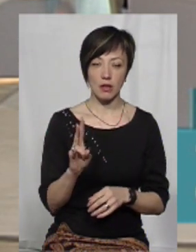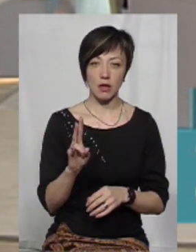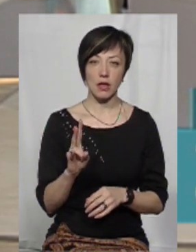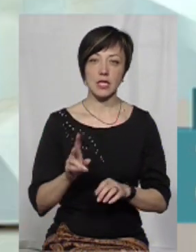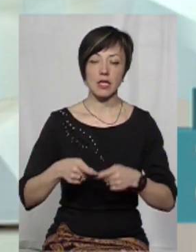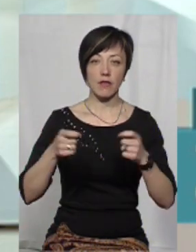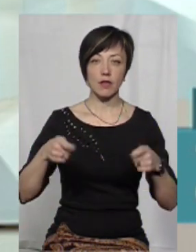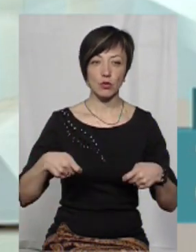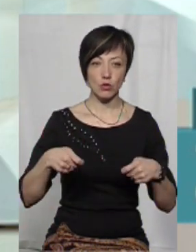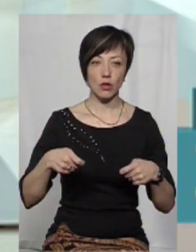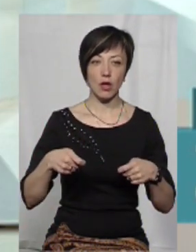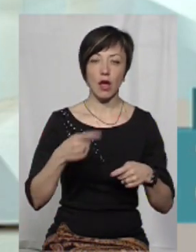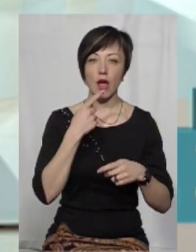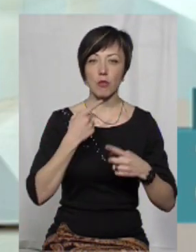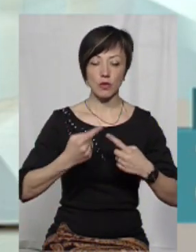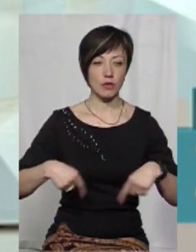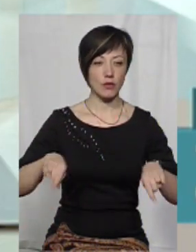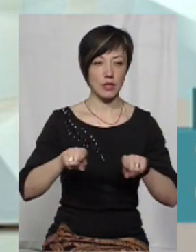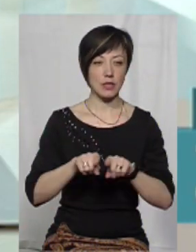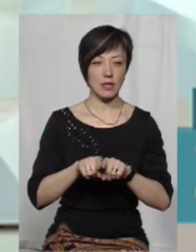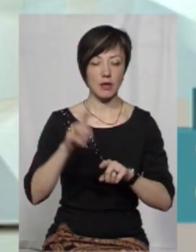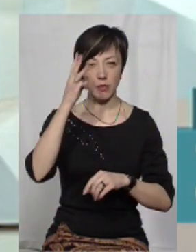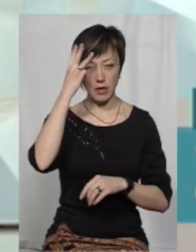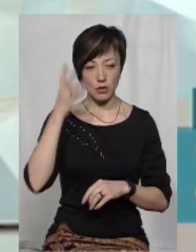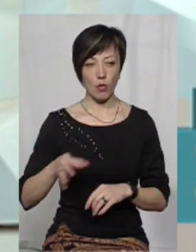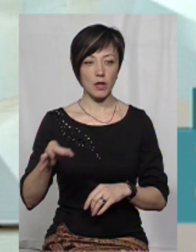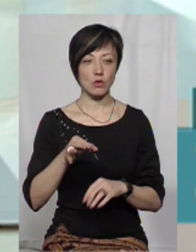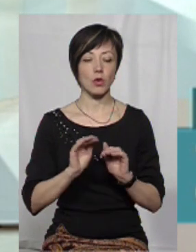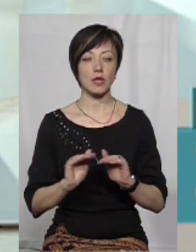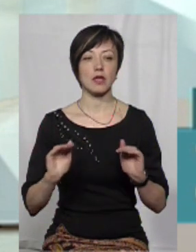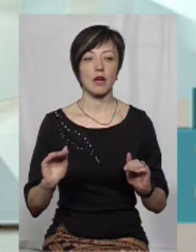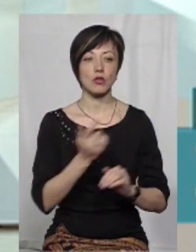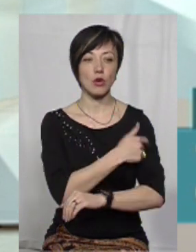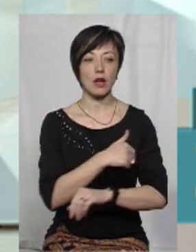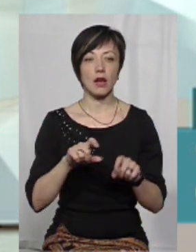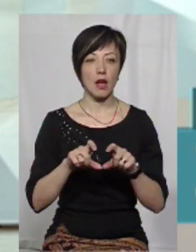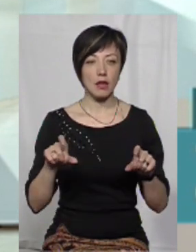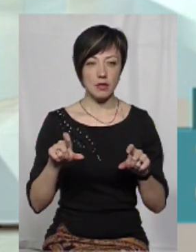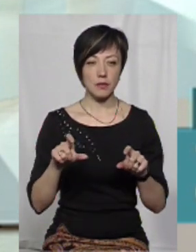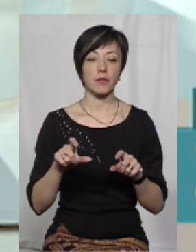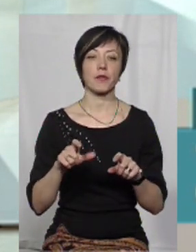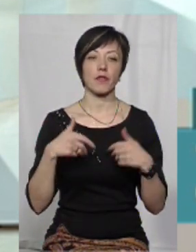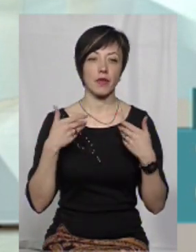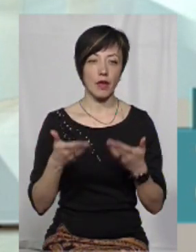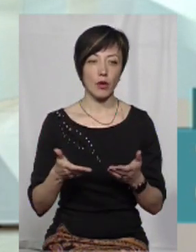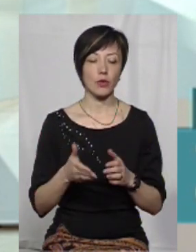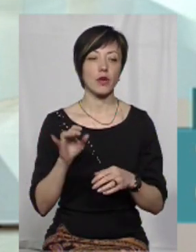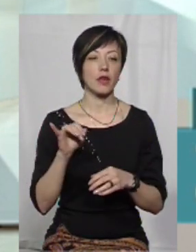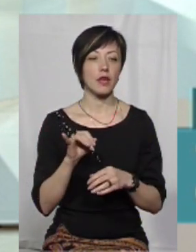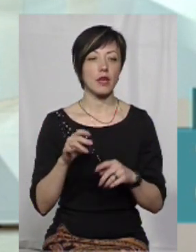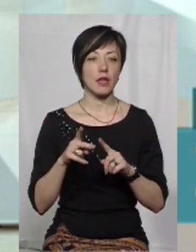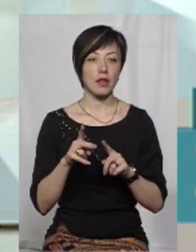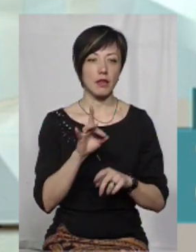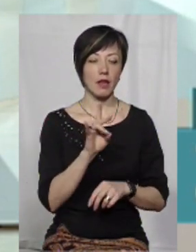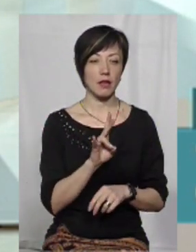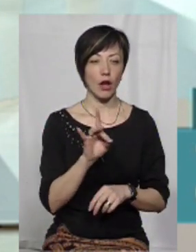Мовчан-Вернедуб, завідувачкою гематологічного відділення Хмельницької обласної дитячої лікарні. Вітаю. І з